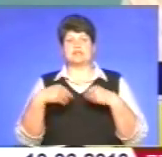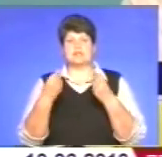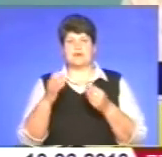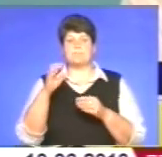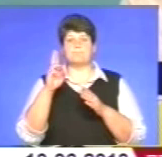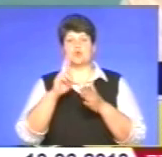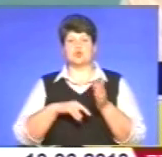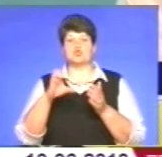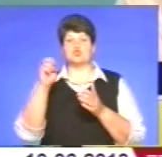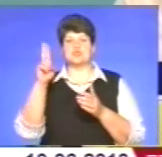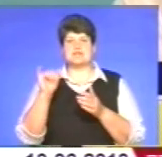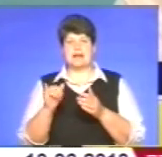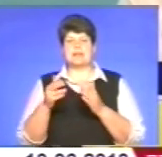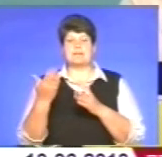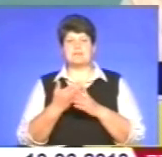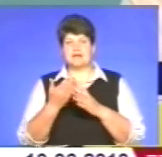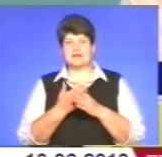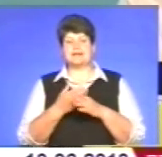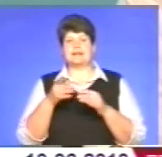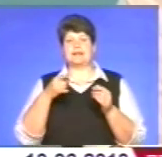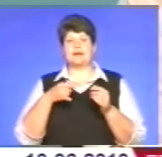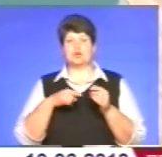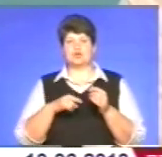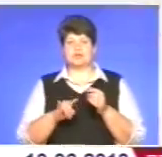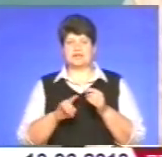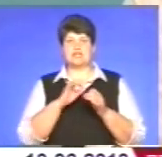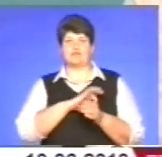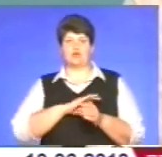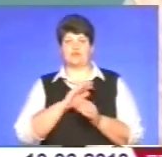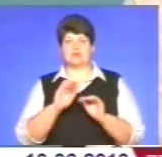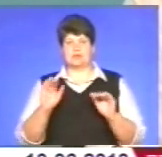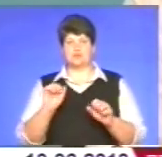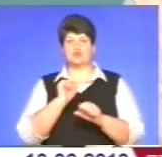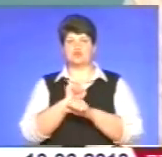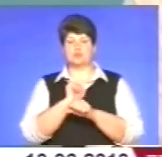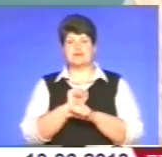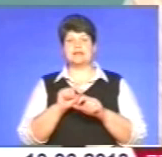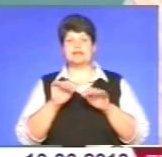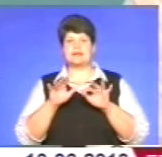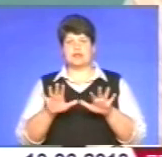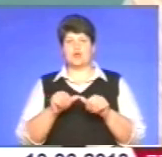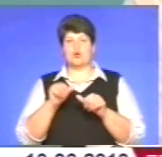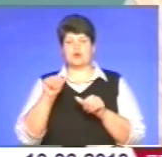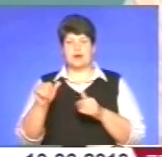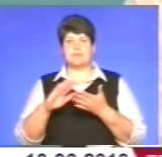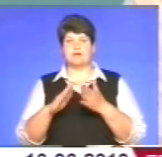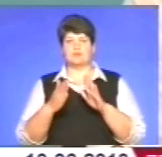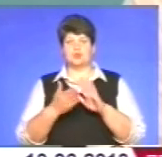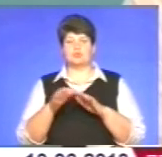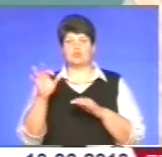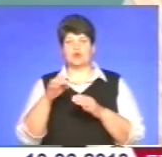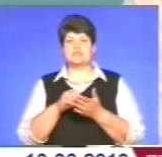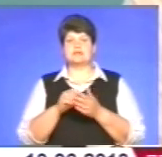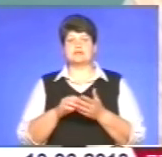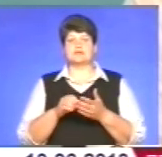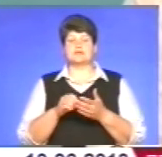пільг матерям, які народили та виховують дітей. Про зупинення дії окремих положень закону України про застосування